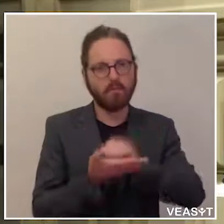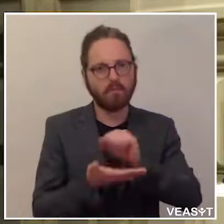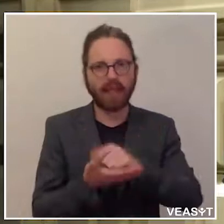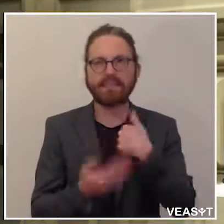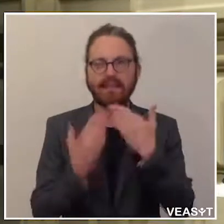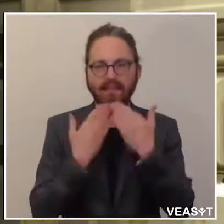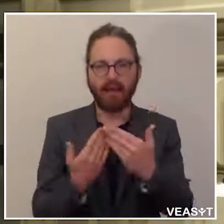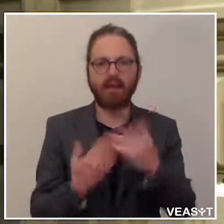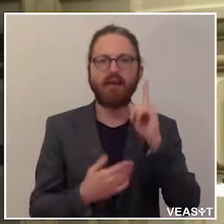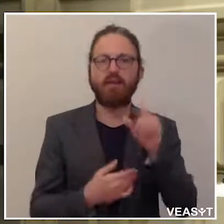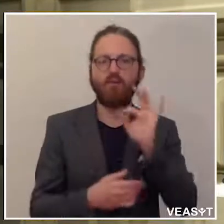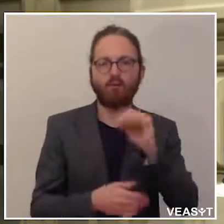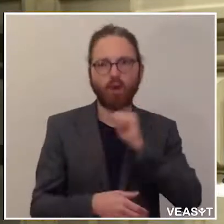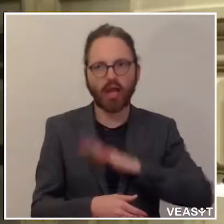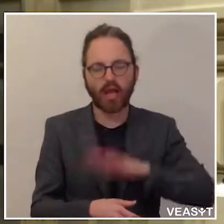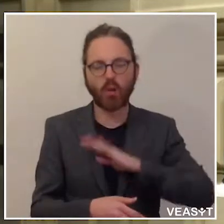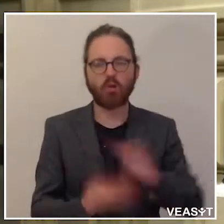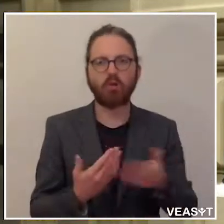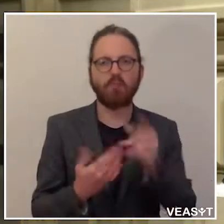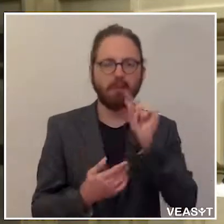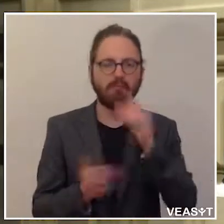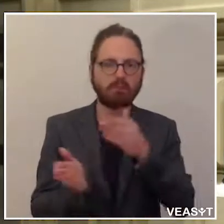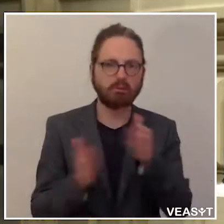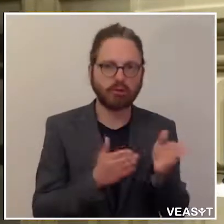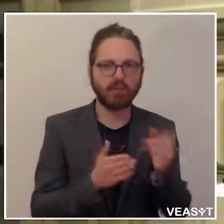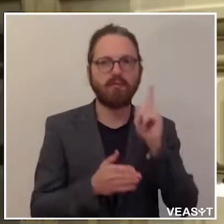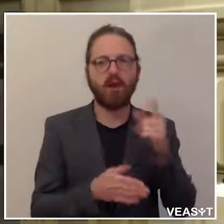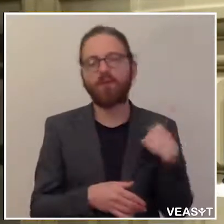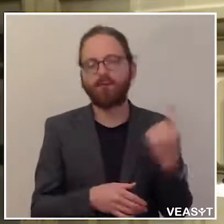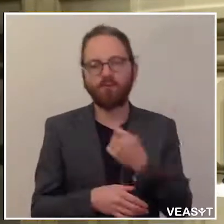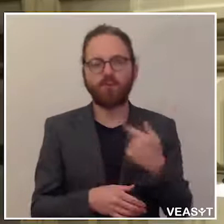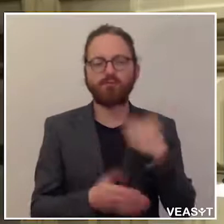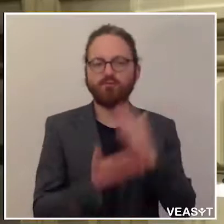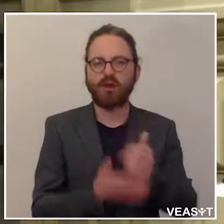biden media natalizio ticket e vaticanista